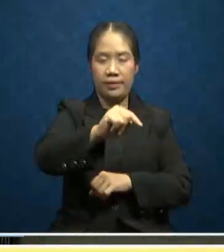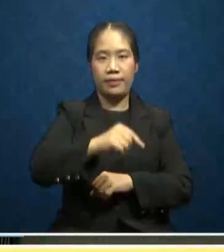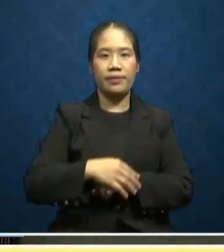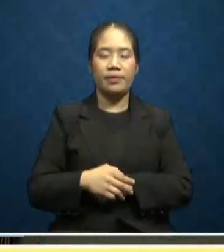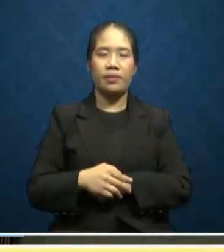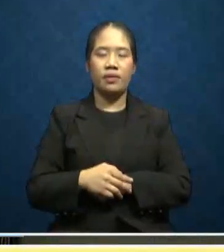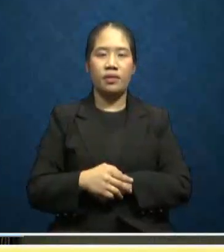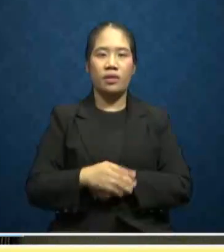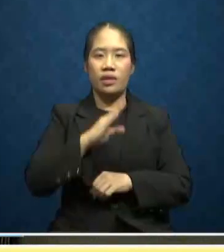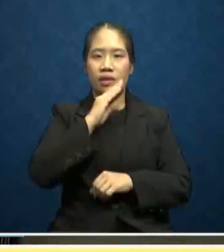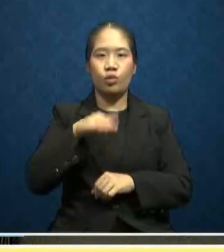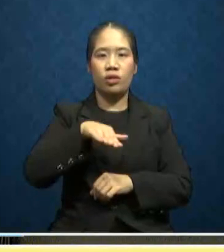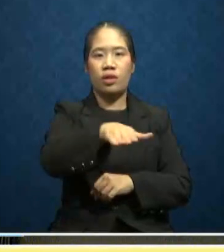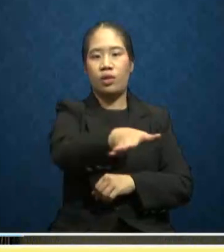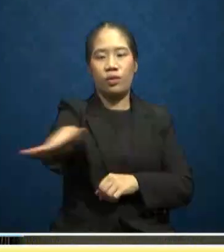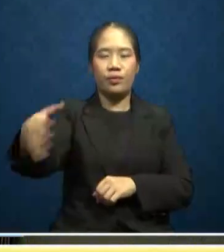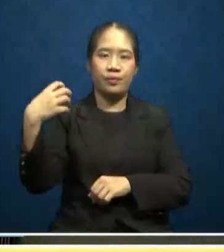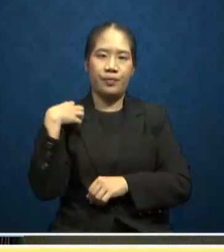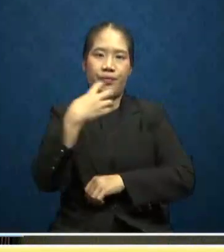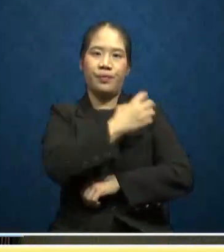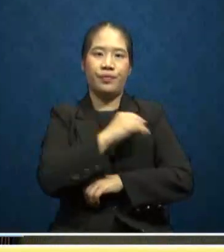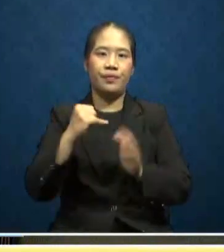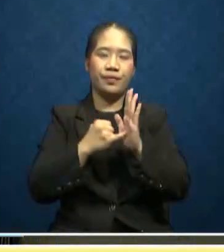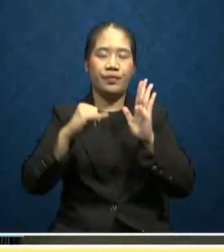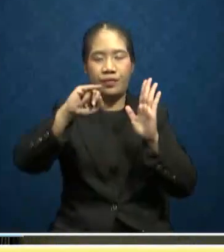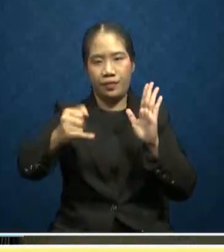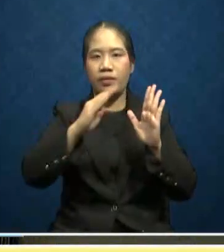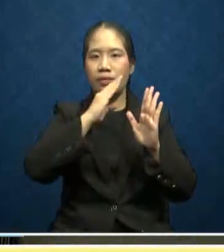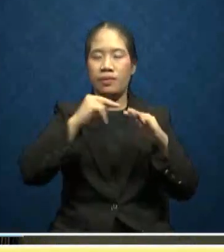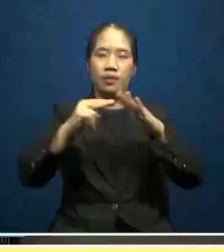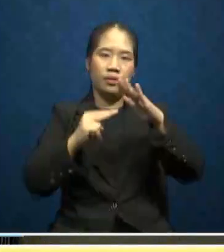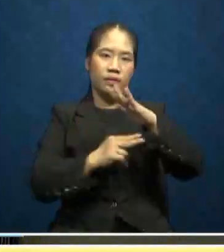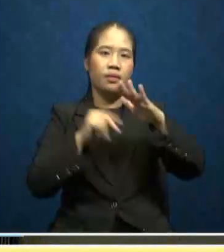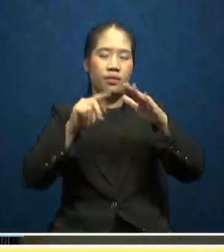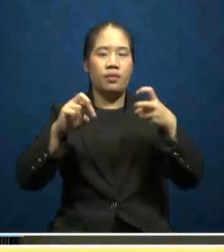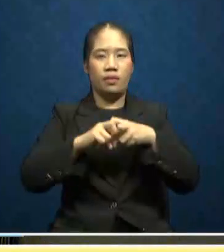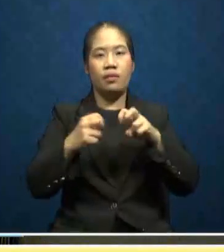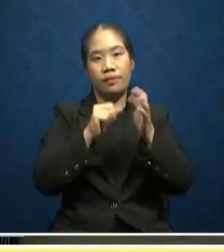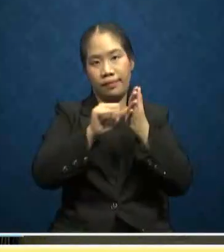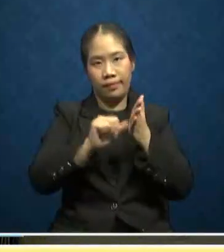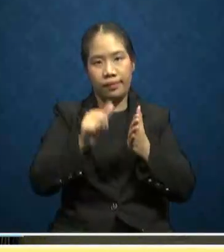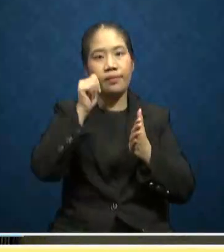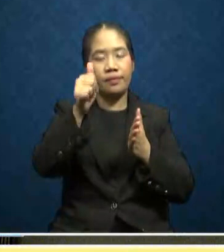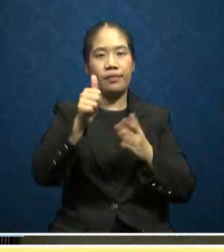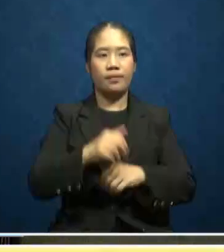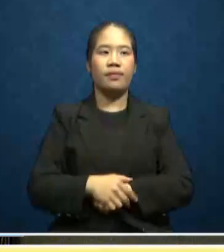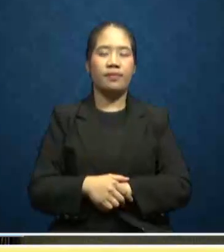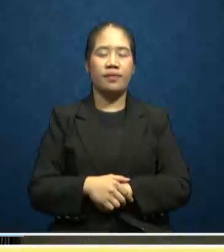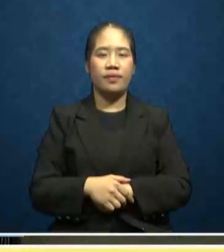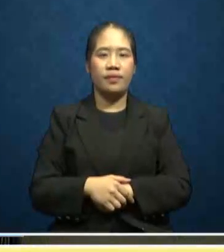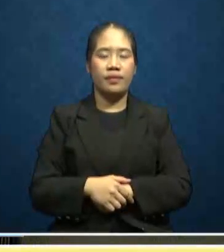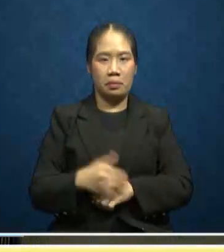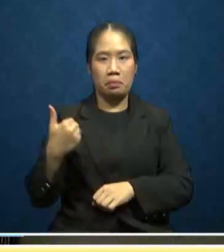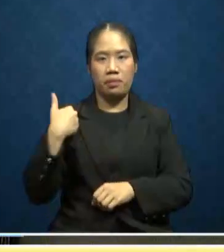กูดนะครับถ้าเลี้ยวขวาเข้าเทศบาลจันทบุรีดังนั้นเองถ้าเราสร้างสะพานจุดนี้ก็สามารถแก้ปัญหาจราจรได้ดีเช่นเดียวกันครับส่วนอีกที่